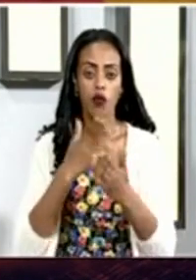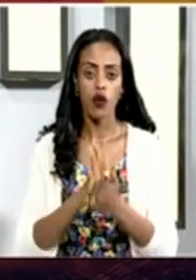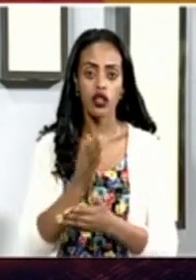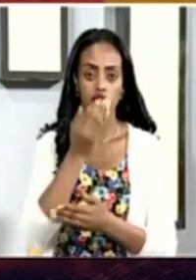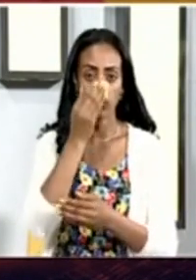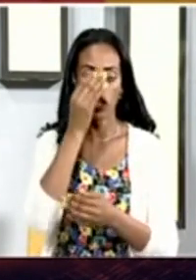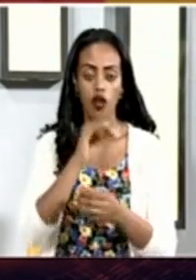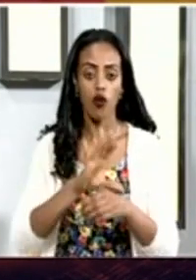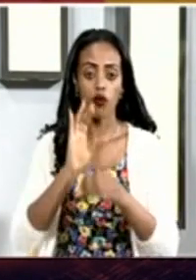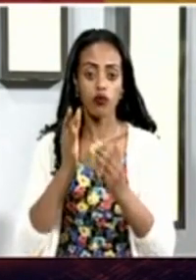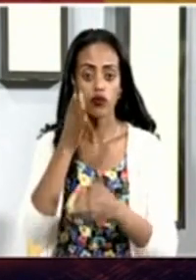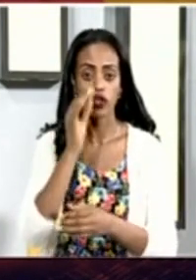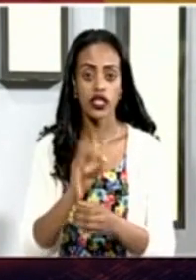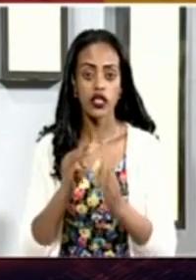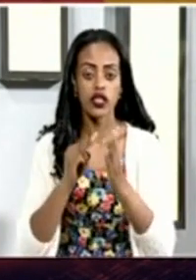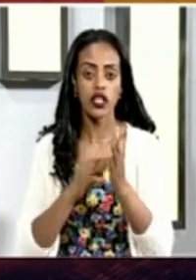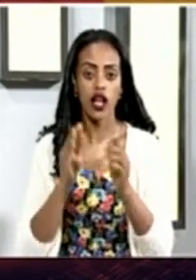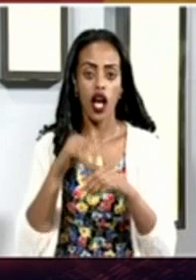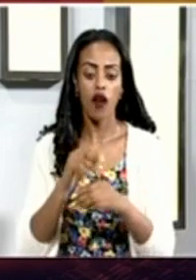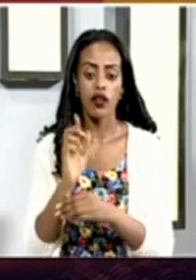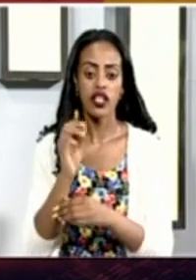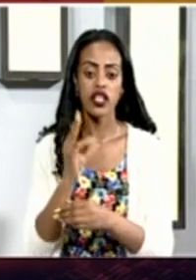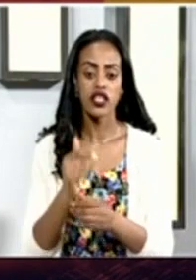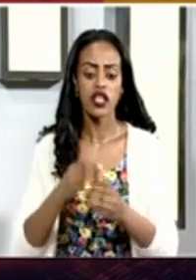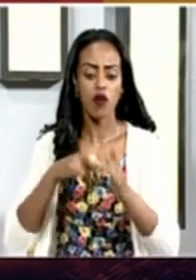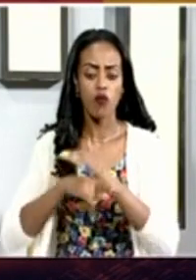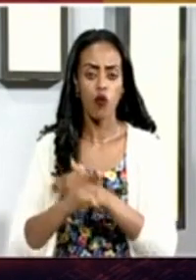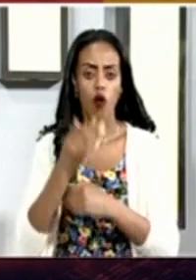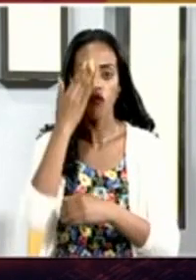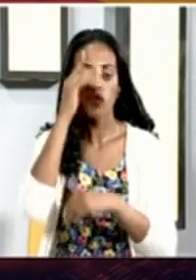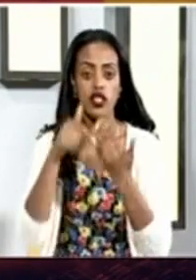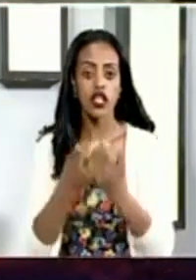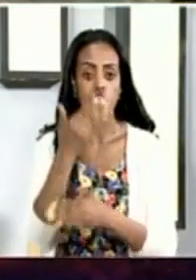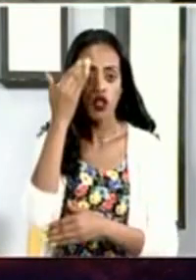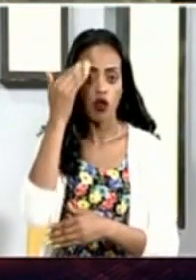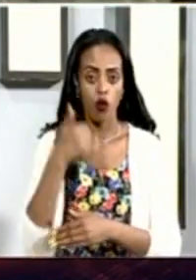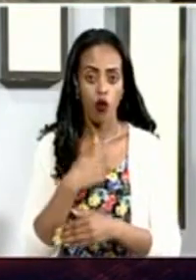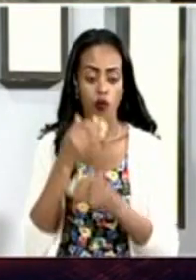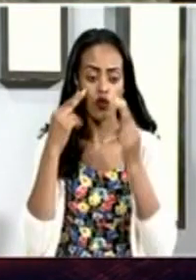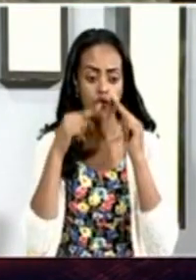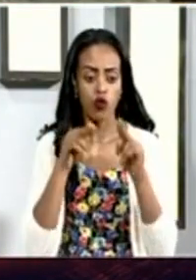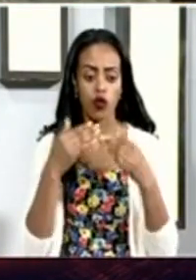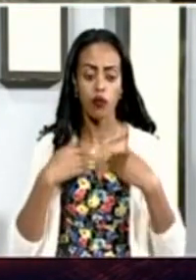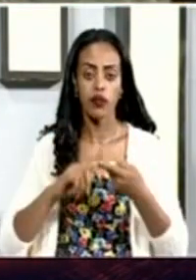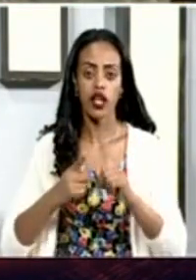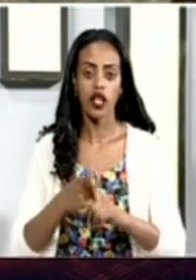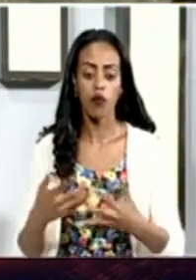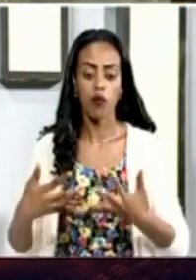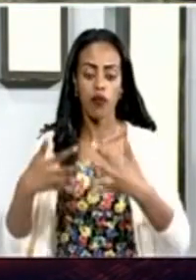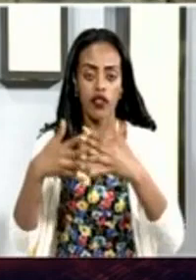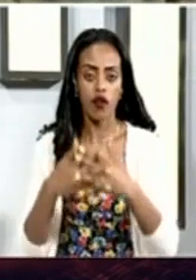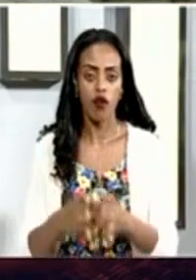ኣቦታትን ምሁራት ስነ መለኮትን ኣብ ቅርሲ ዓሚቆ ፍልጦን ርድኢትን ስለ ዘለካቶም ምዝምልከቶም መዳርግቲ ኣካላት